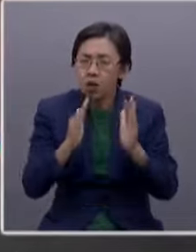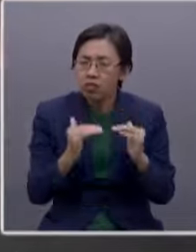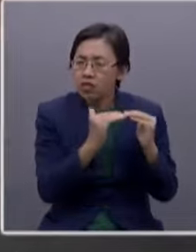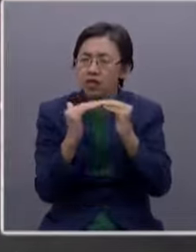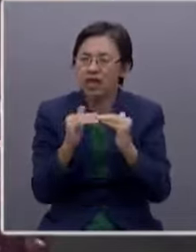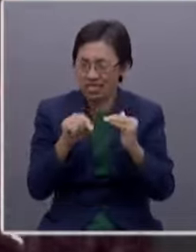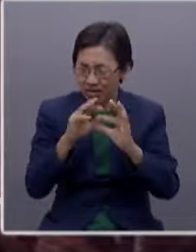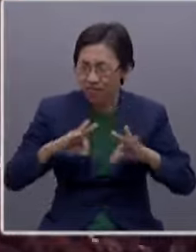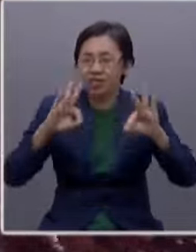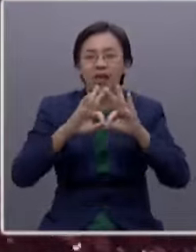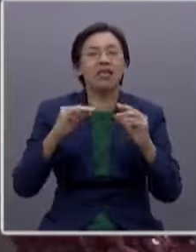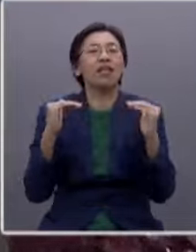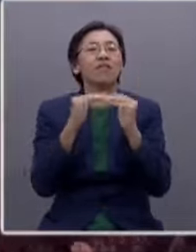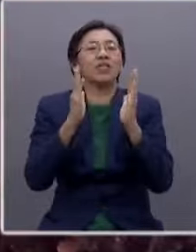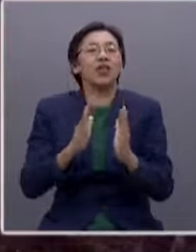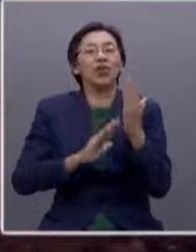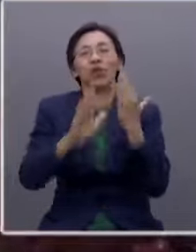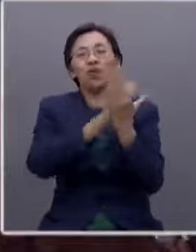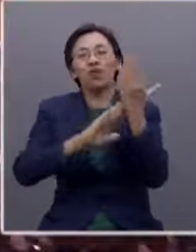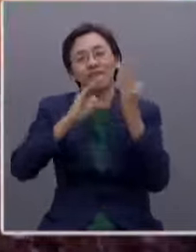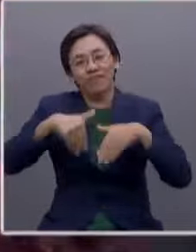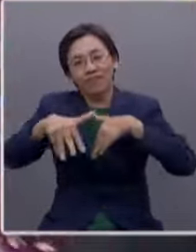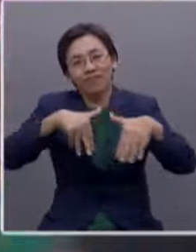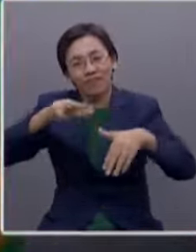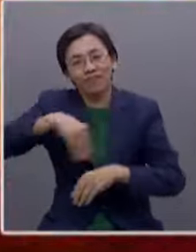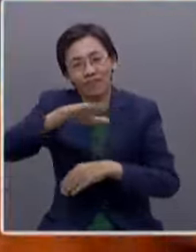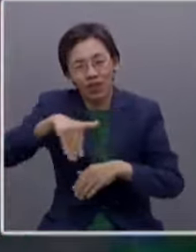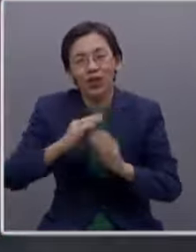พี่ต๊บมากๆนะครับเดิขบวนกันต่อนะครับขอบคุณค่ะขอบคุณค่ะ